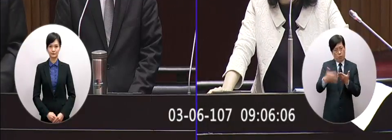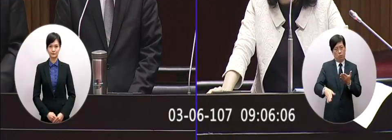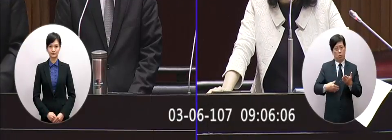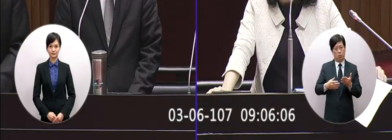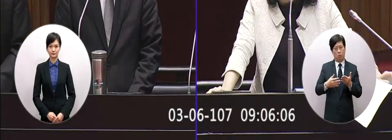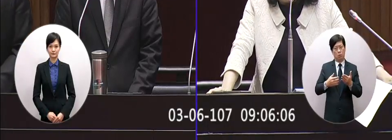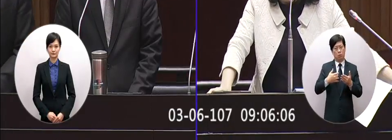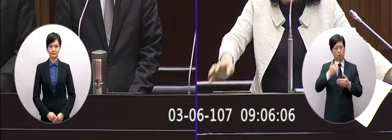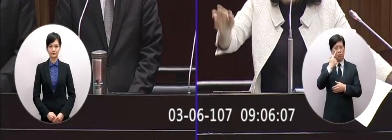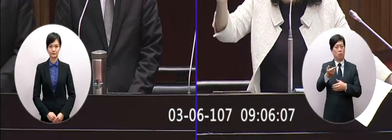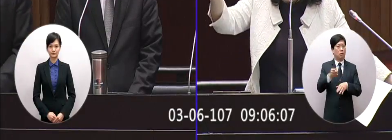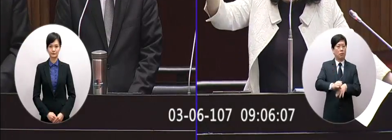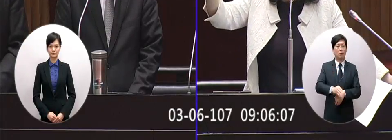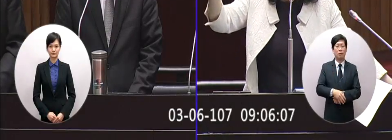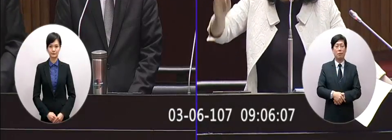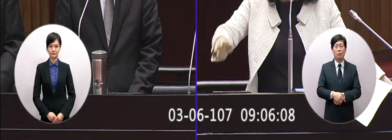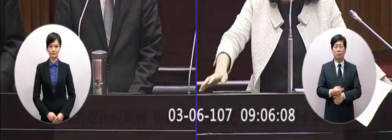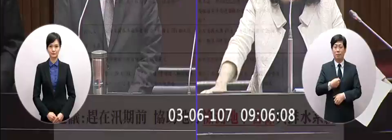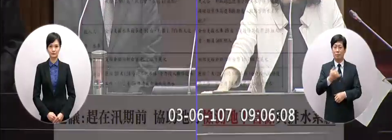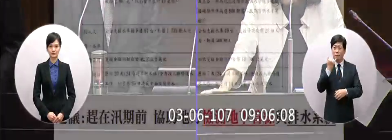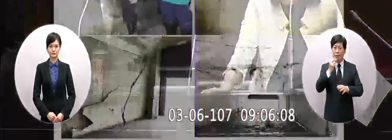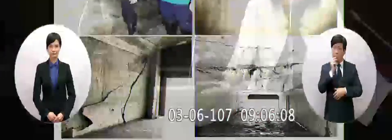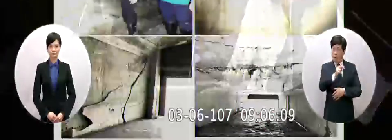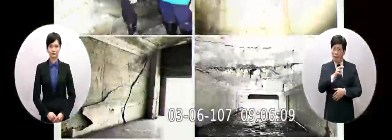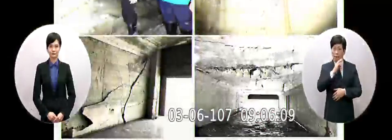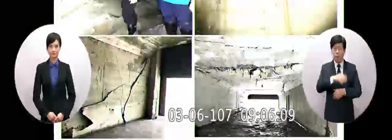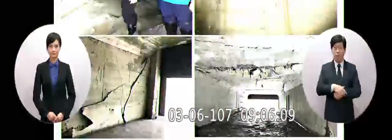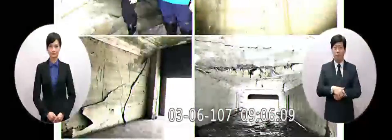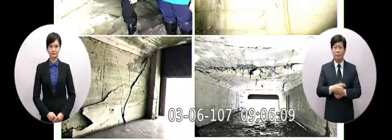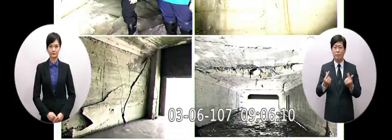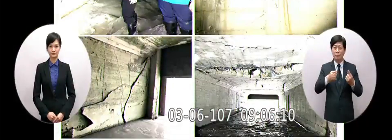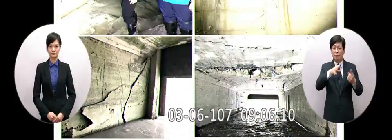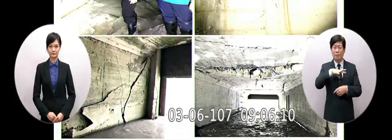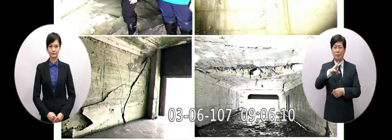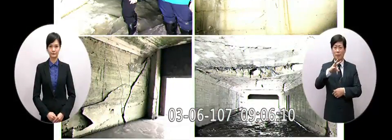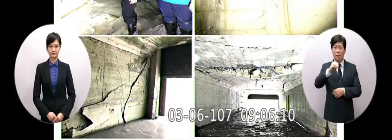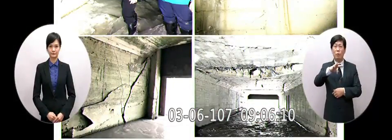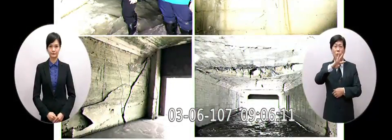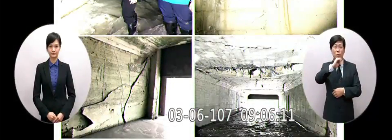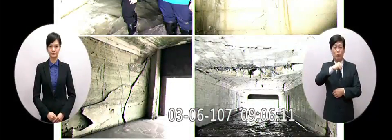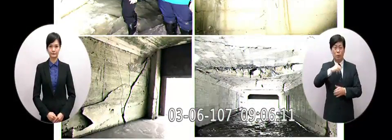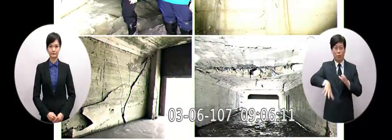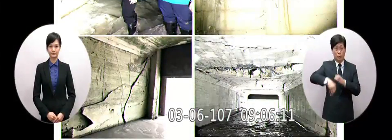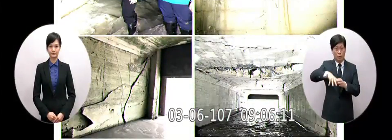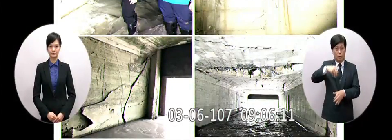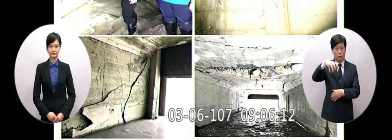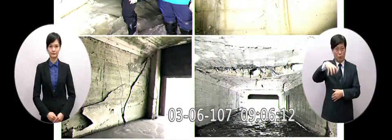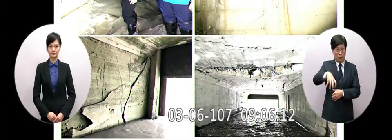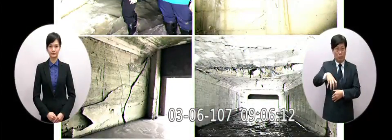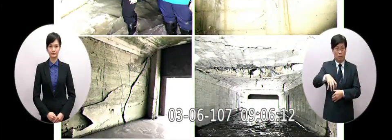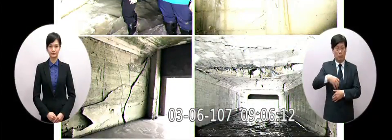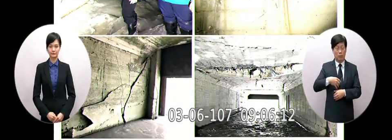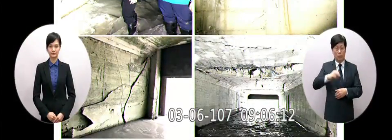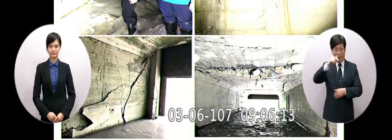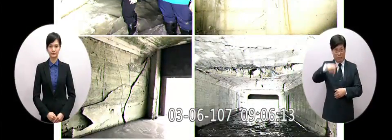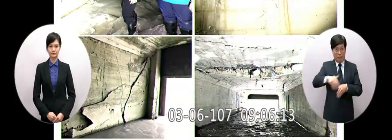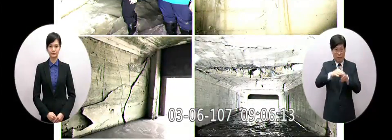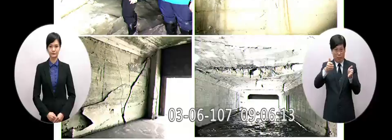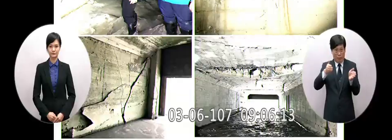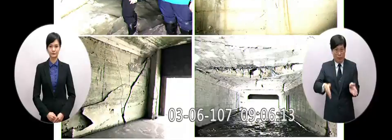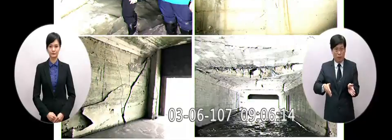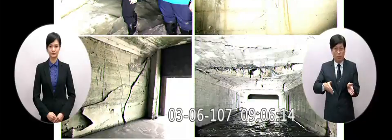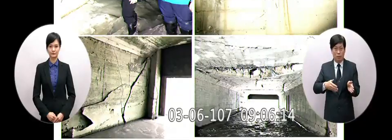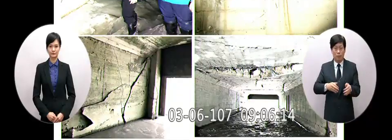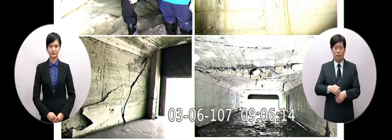更严重？所以在这里我们可以看到，我们万寿的我们的这个排抽水站，好，这个地下箱涵的部分，